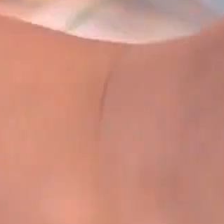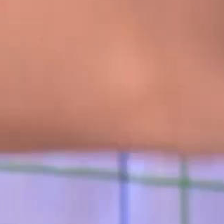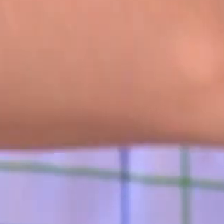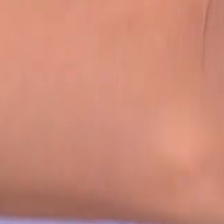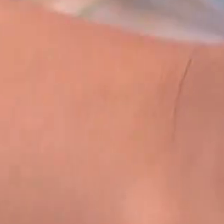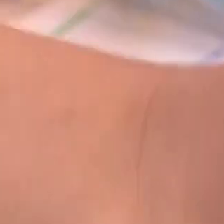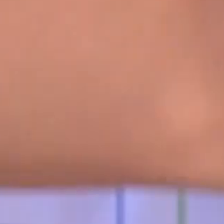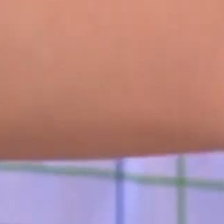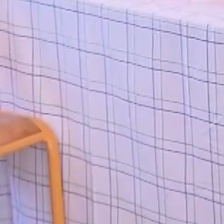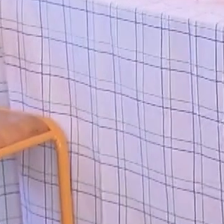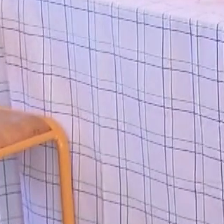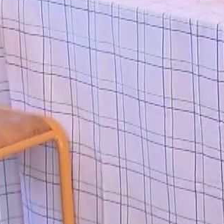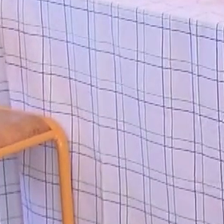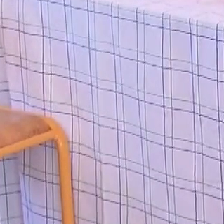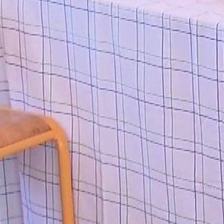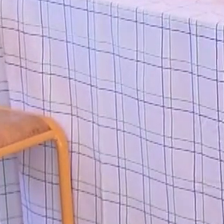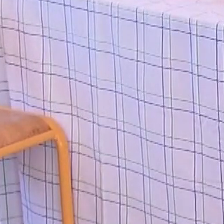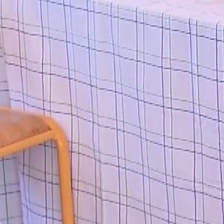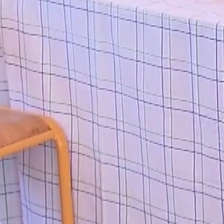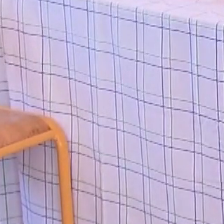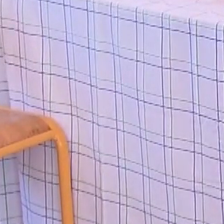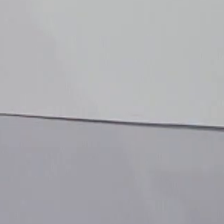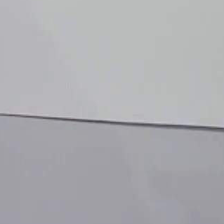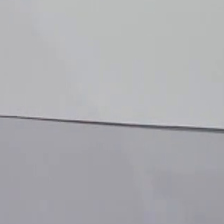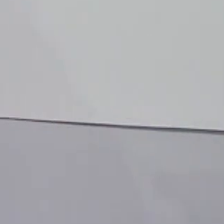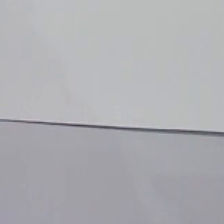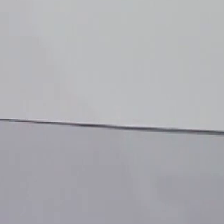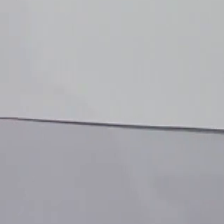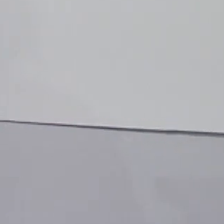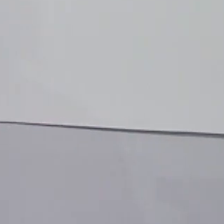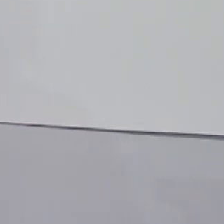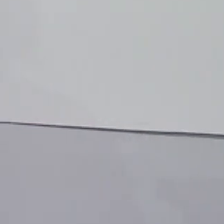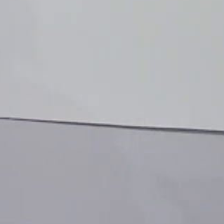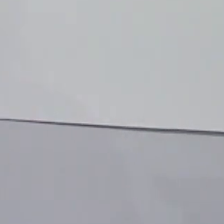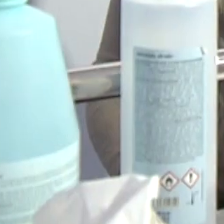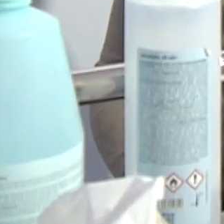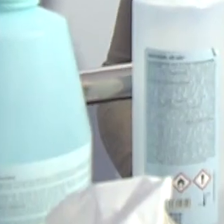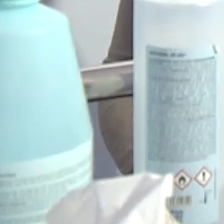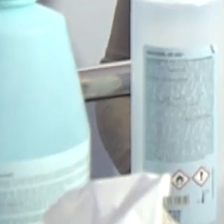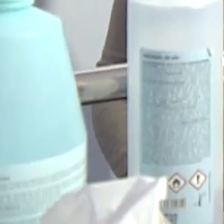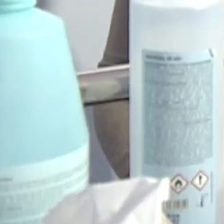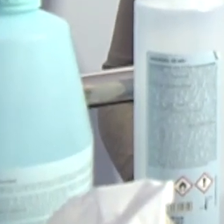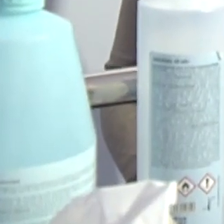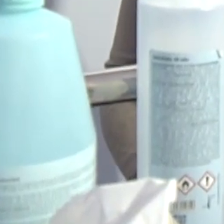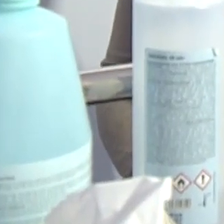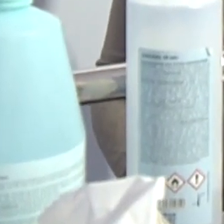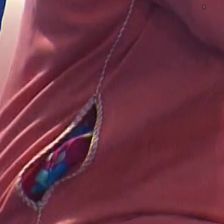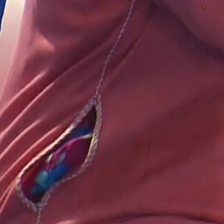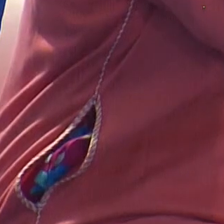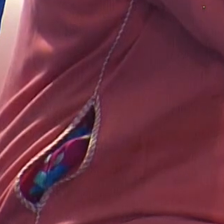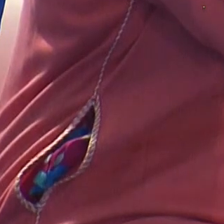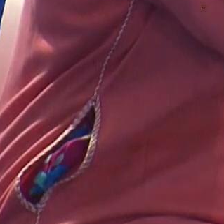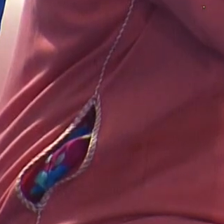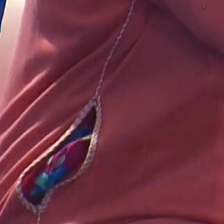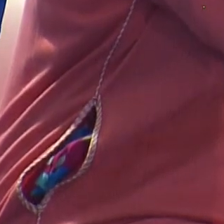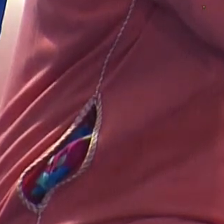dans la course pour atteindre l'immunité collective le maroc est tout près du dernier sprint près de 74 %